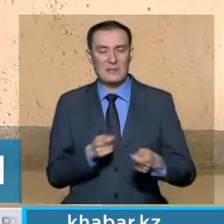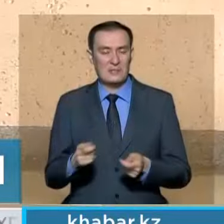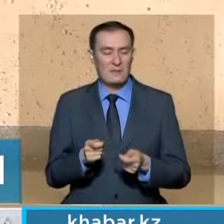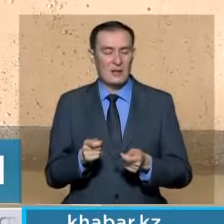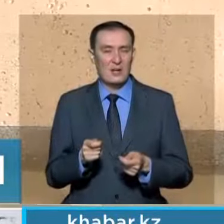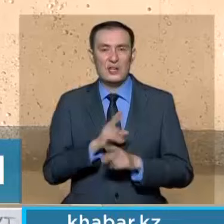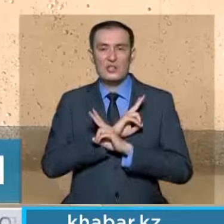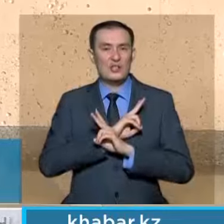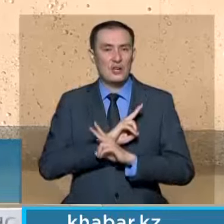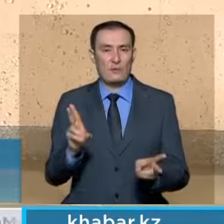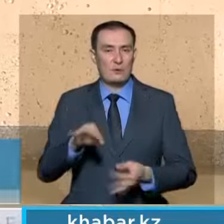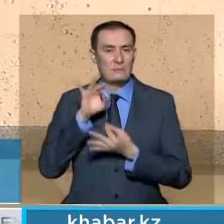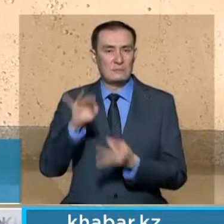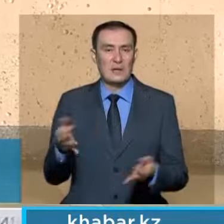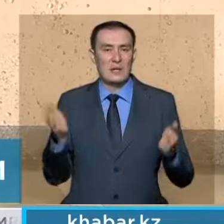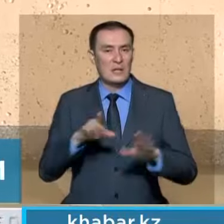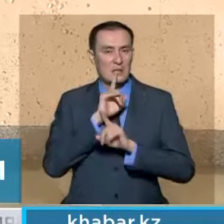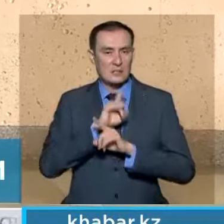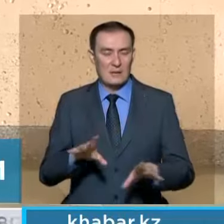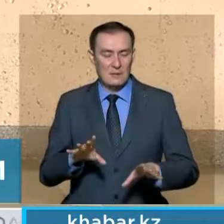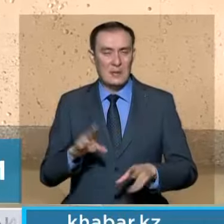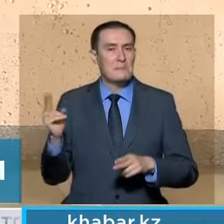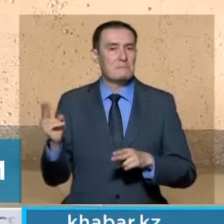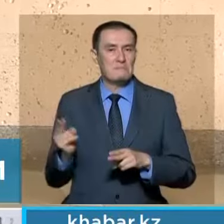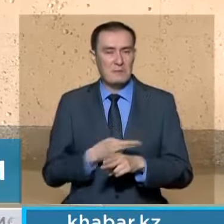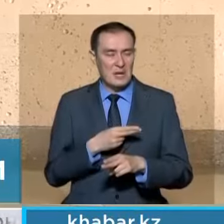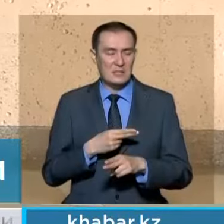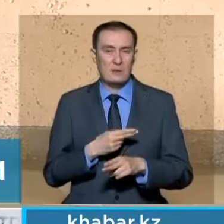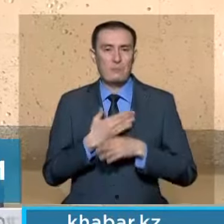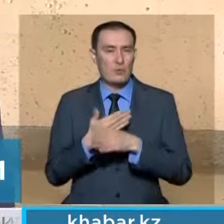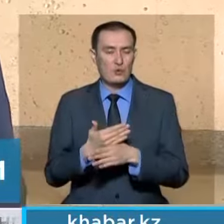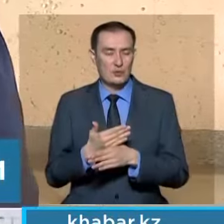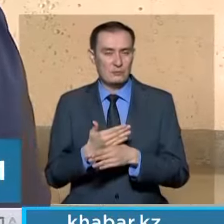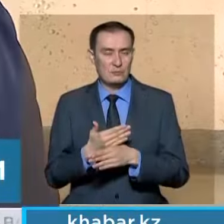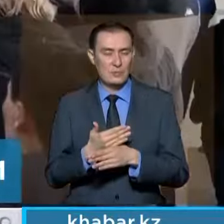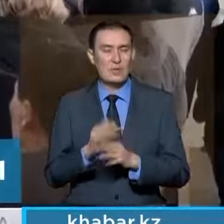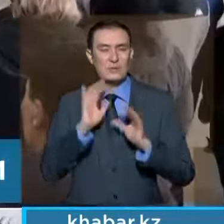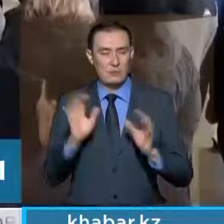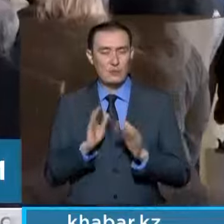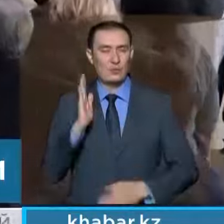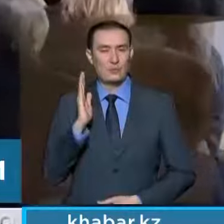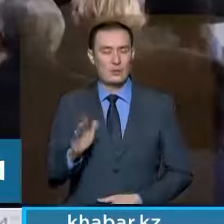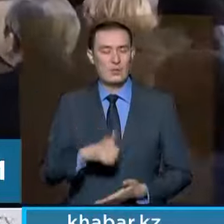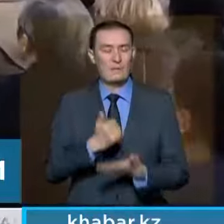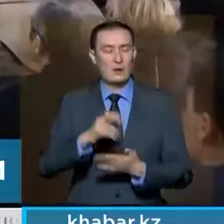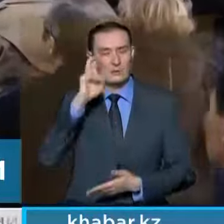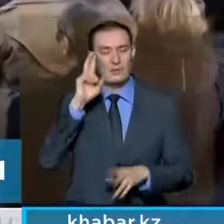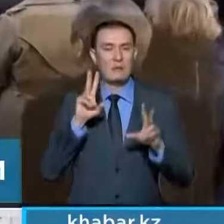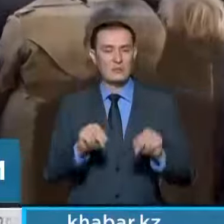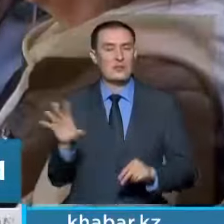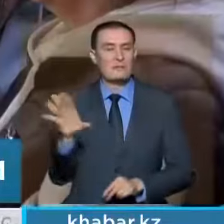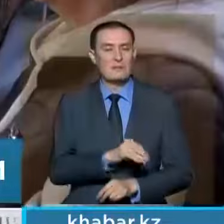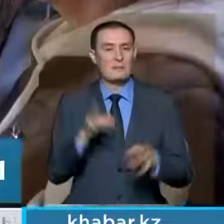оставит никого из граждан без соответствующей заботы. Глава государства пообещал